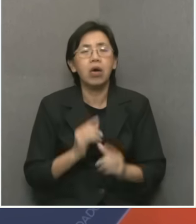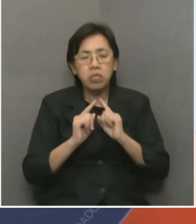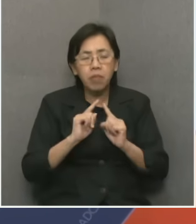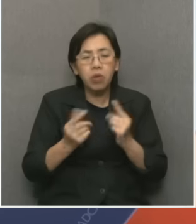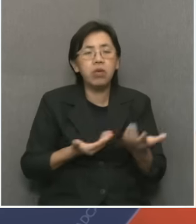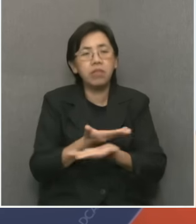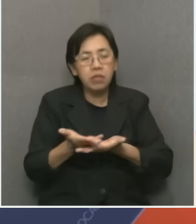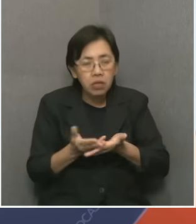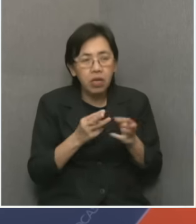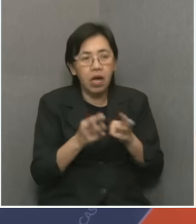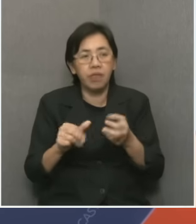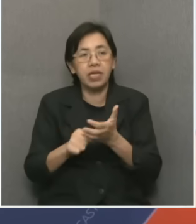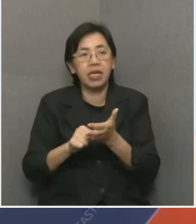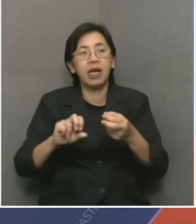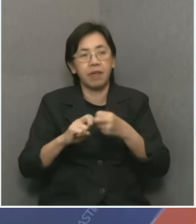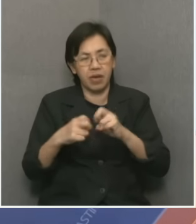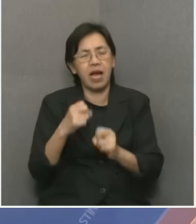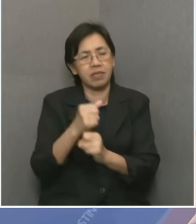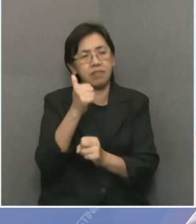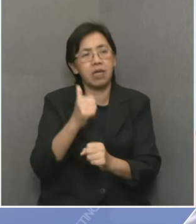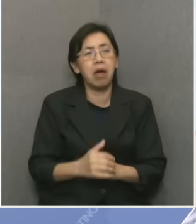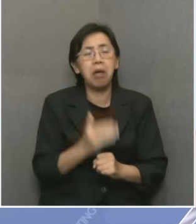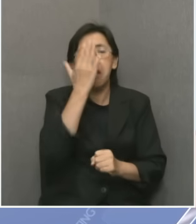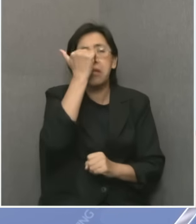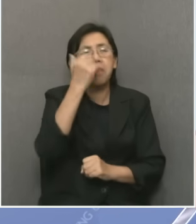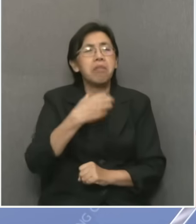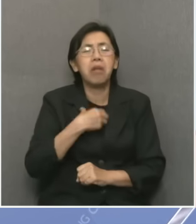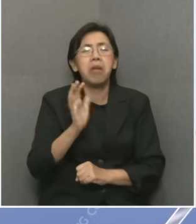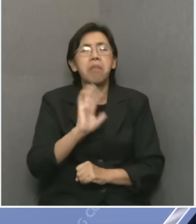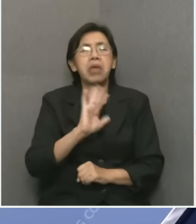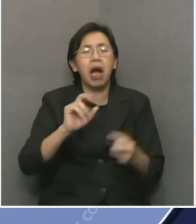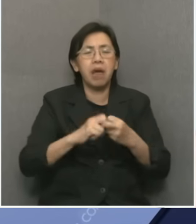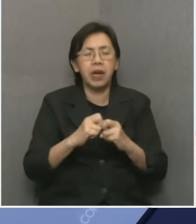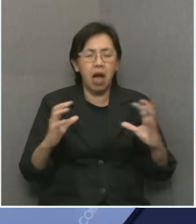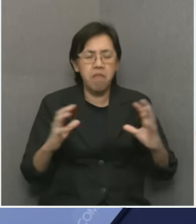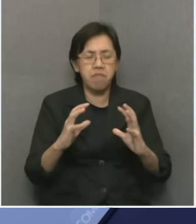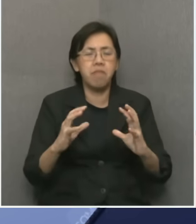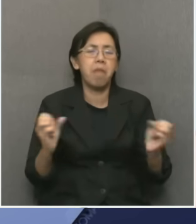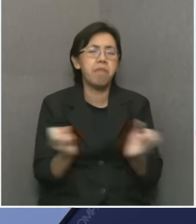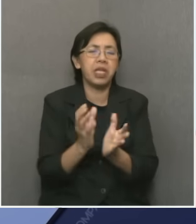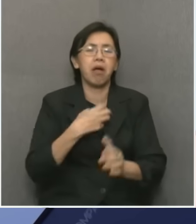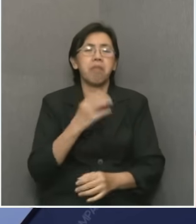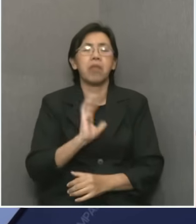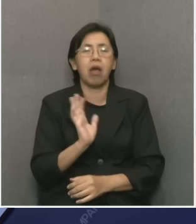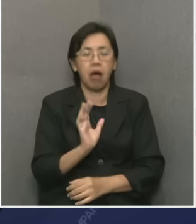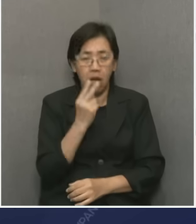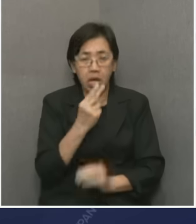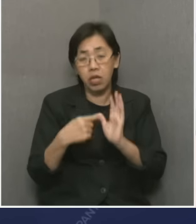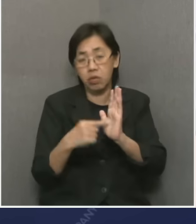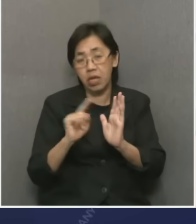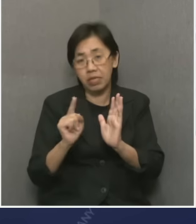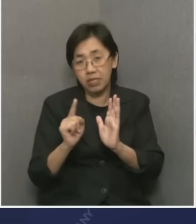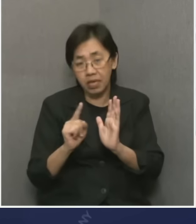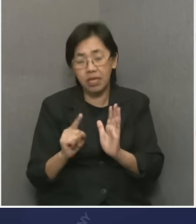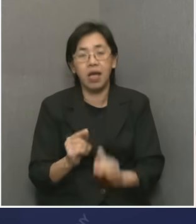หรือว่าหาทางออกได้ในที่สุดเนื่องจากว่าไม่ต้องการที่จะเผชิญหน้าปะทะกันโดยตรงนะเราเห็นกรณีของวิกฤ